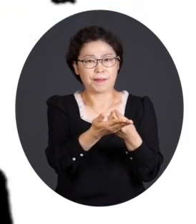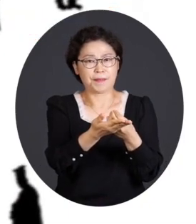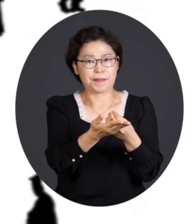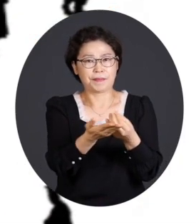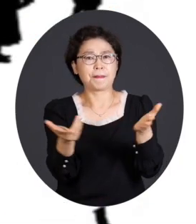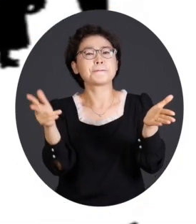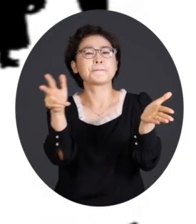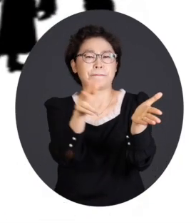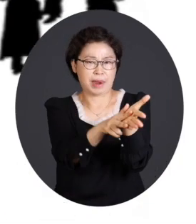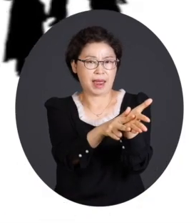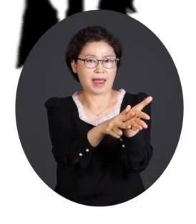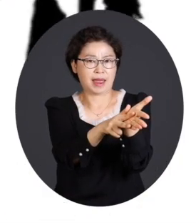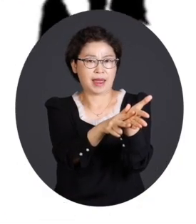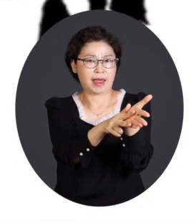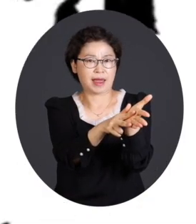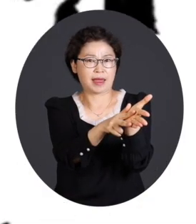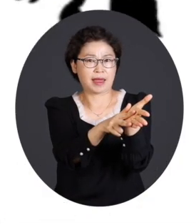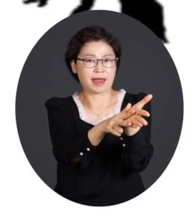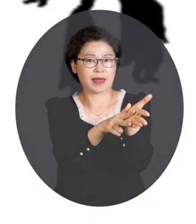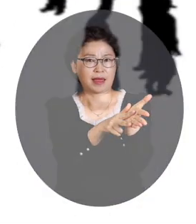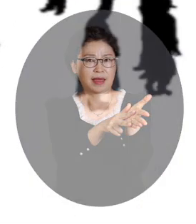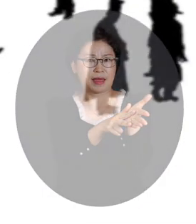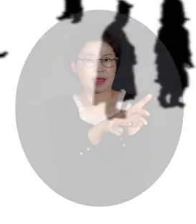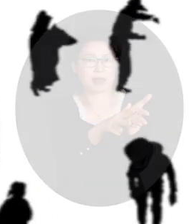섬으로 규정합니다.